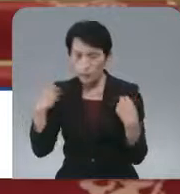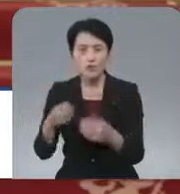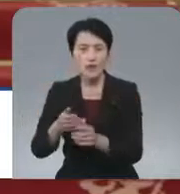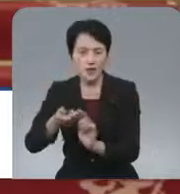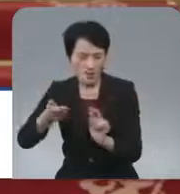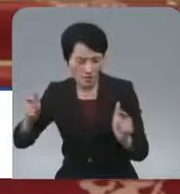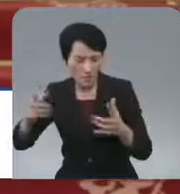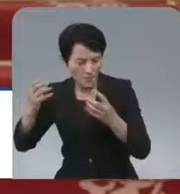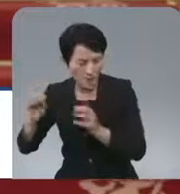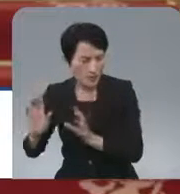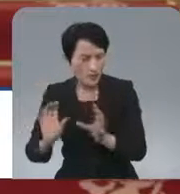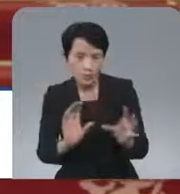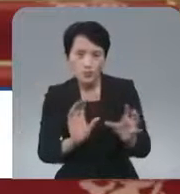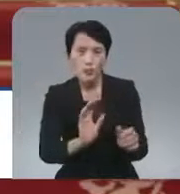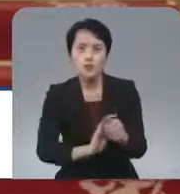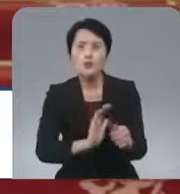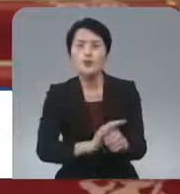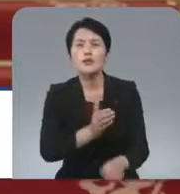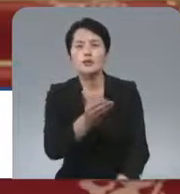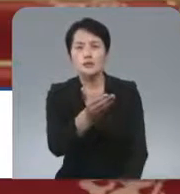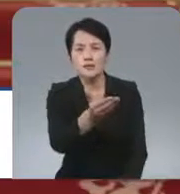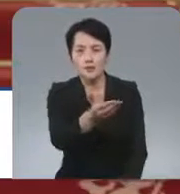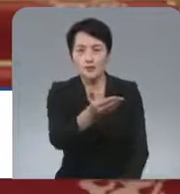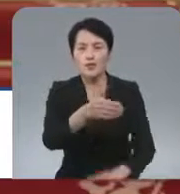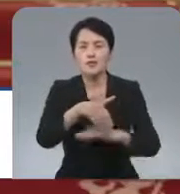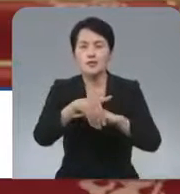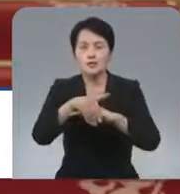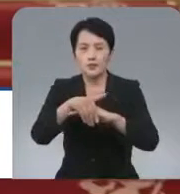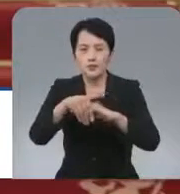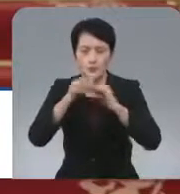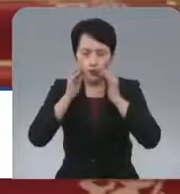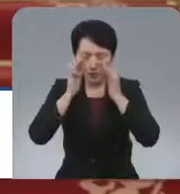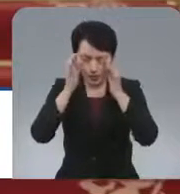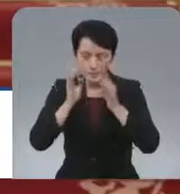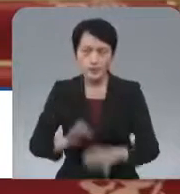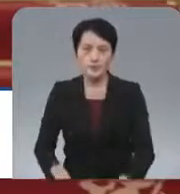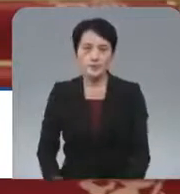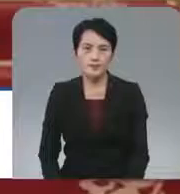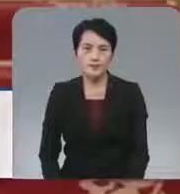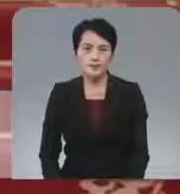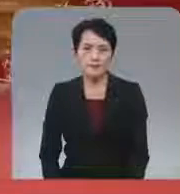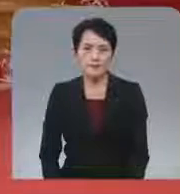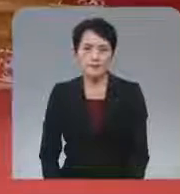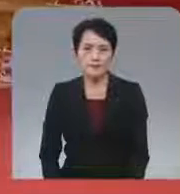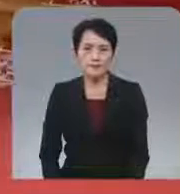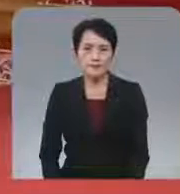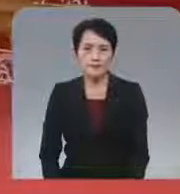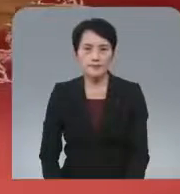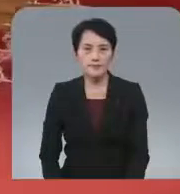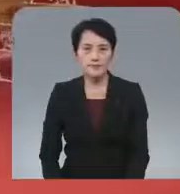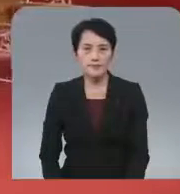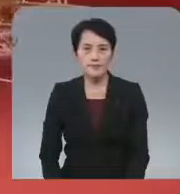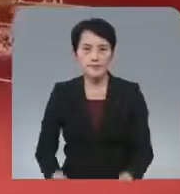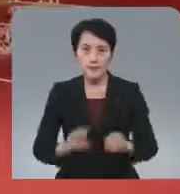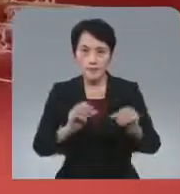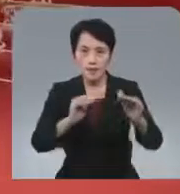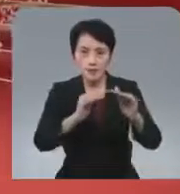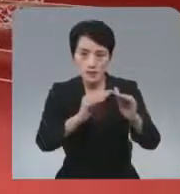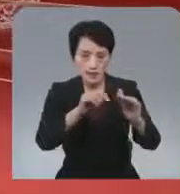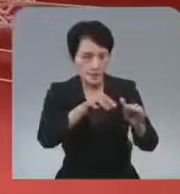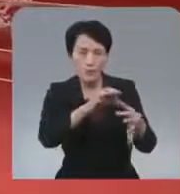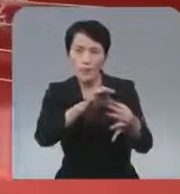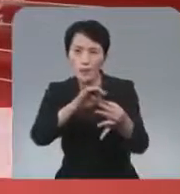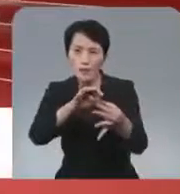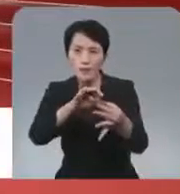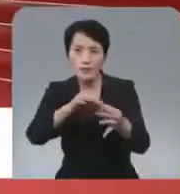推动国民生活完全恢复是剩余任期内的最优先课题。文在寅承诺将对保持社会距离